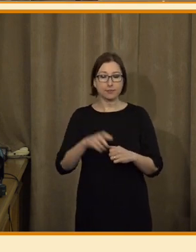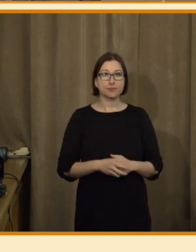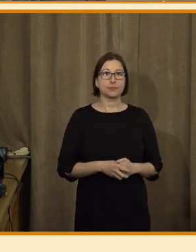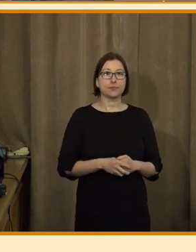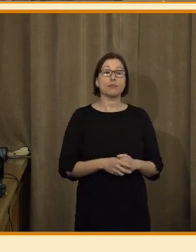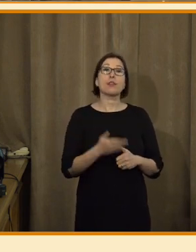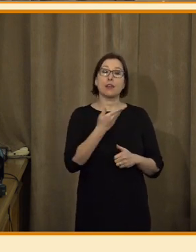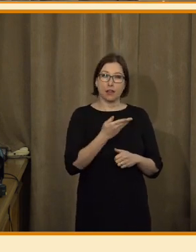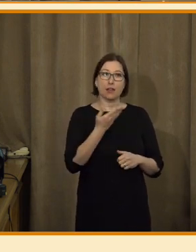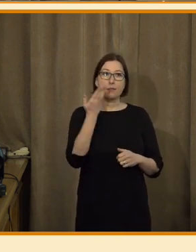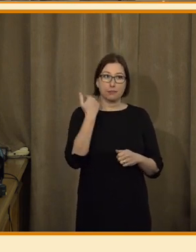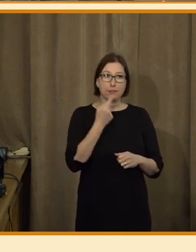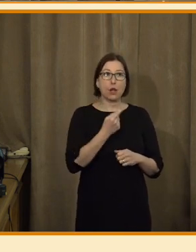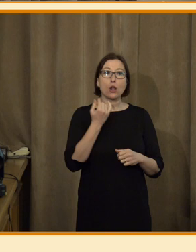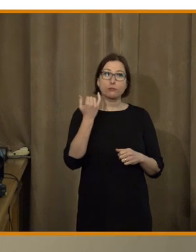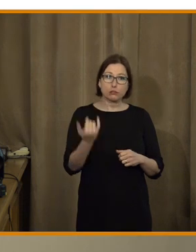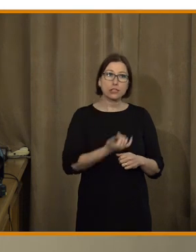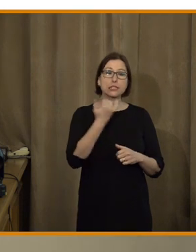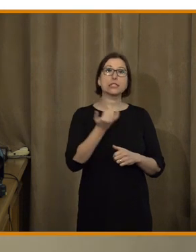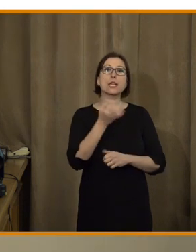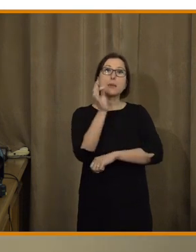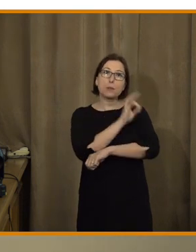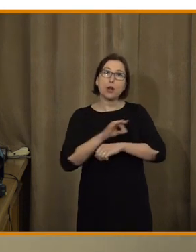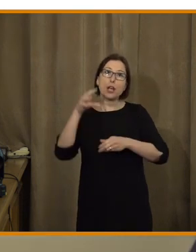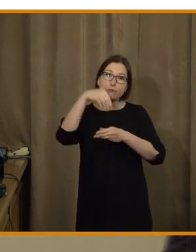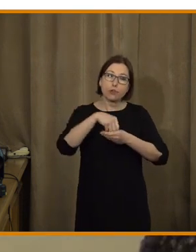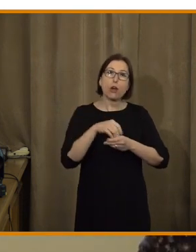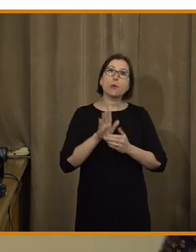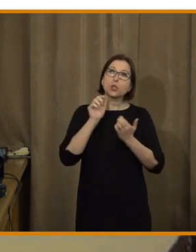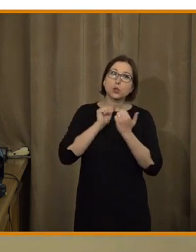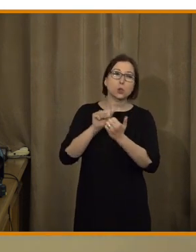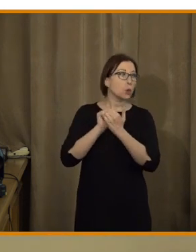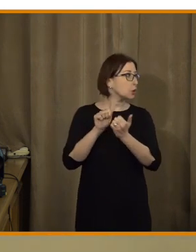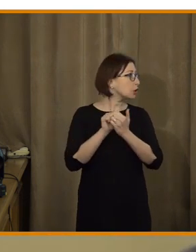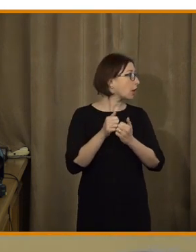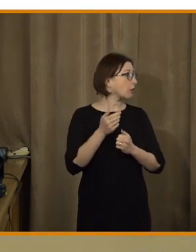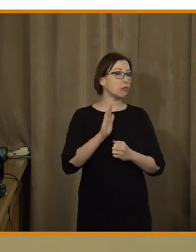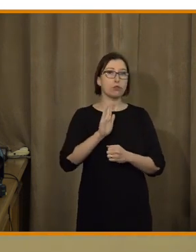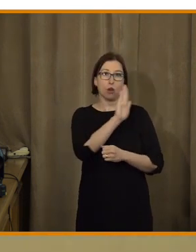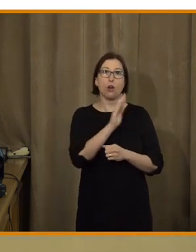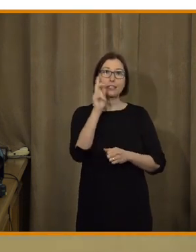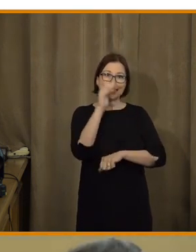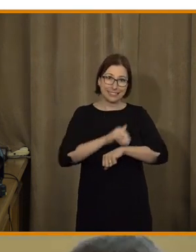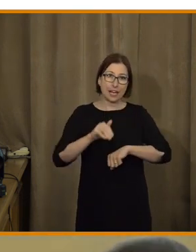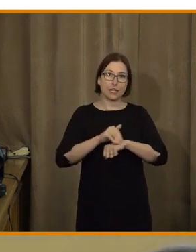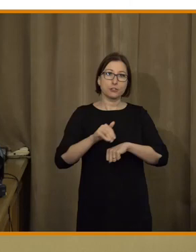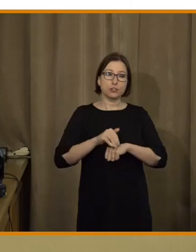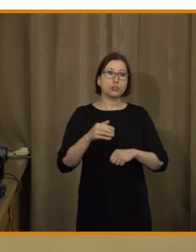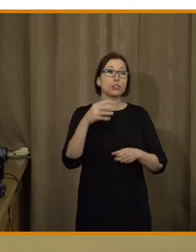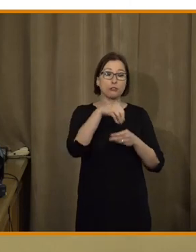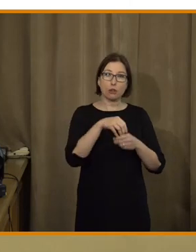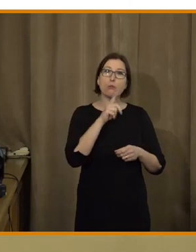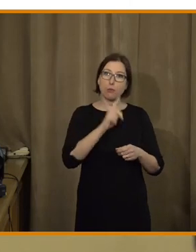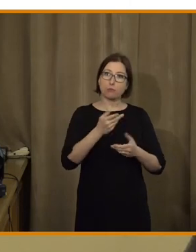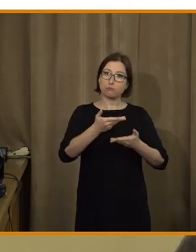kteří k nám vždycky v rámci toho projektu přináší zkušenost a pohled ze zahraničí, která bývá